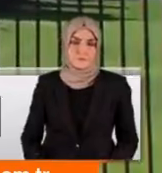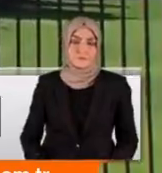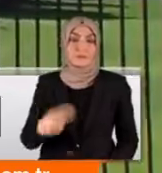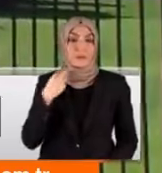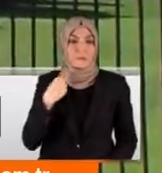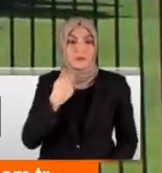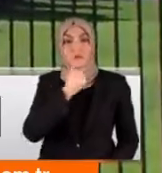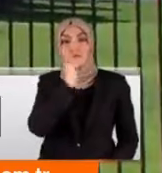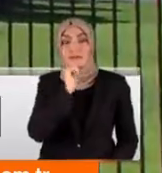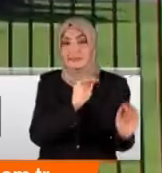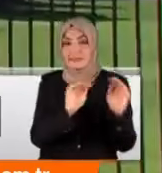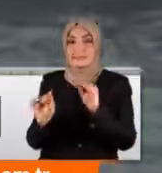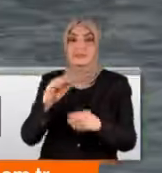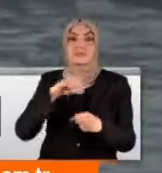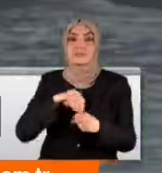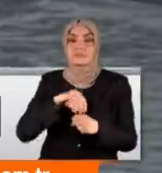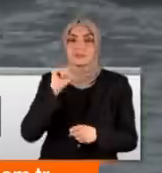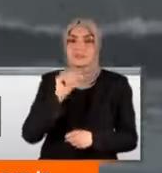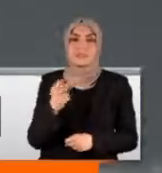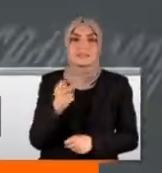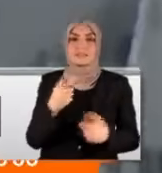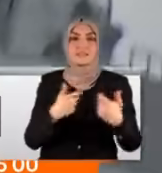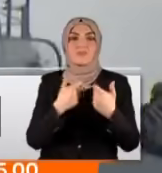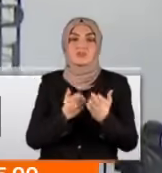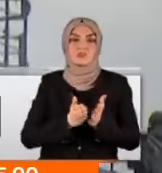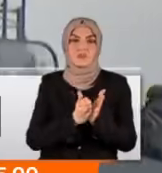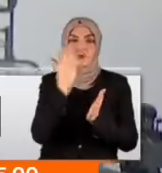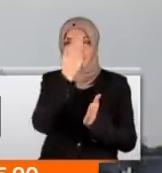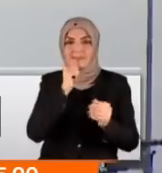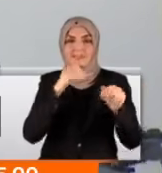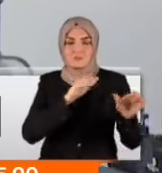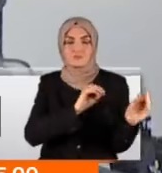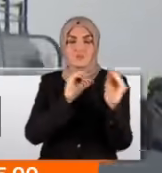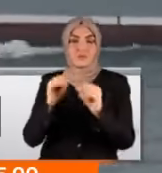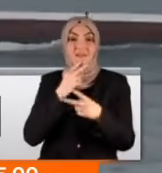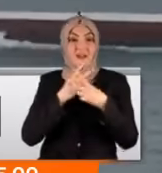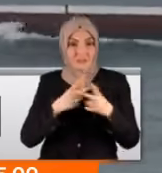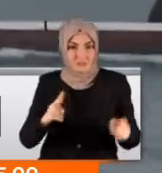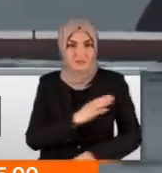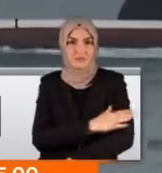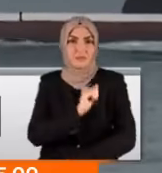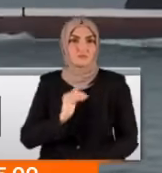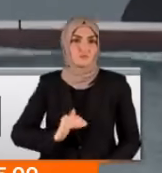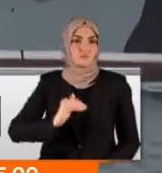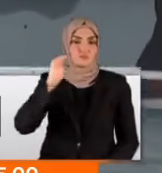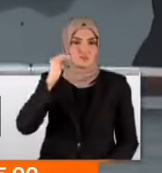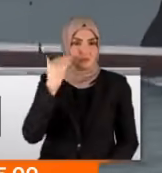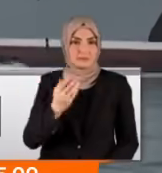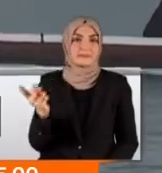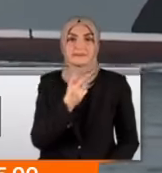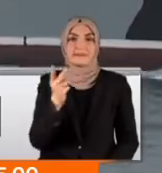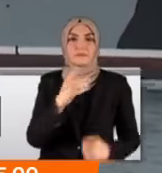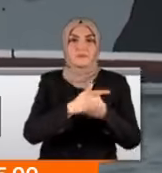bu okray niye destek için iki savaş gemisi Karadeniz'e göndereceğini açıklayınca tansiyon zirveye çıkmıştı iki ülke liderinin